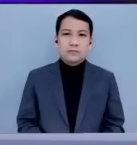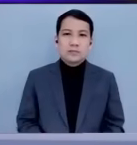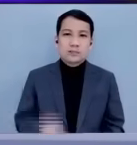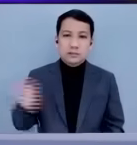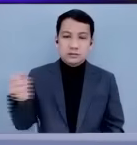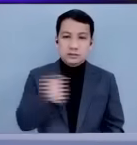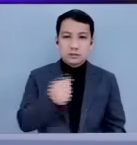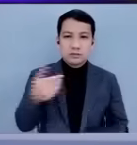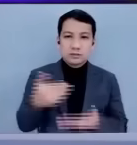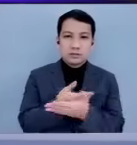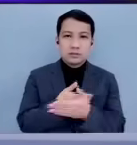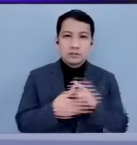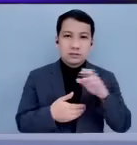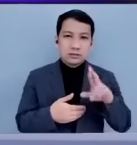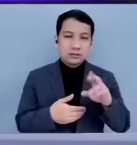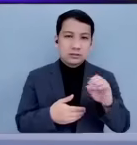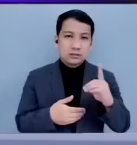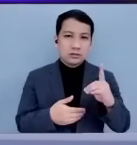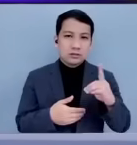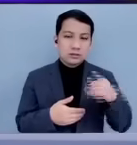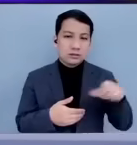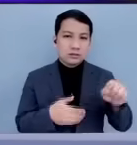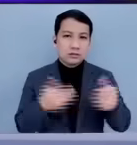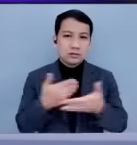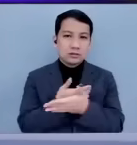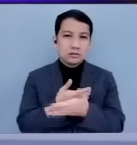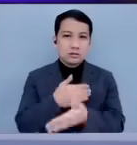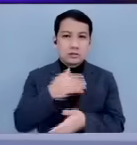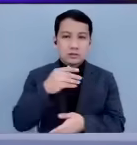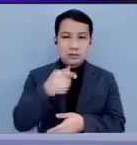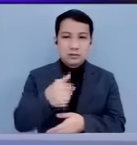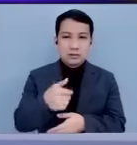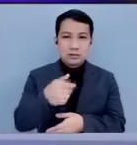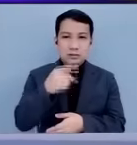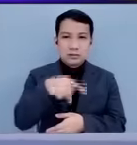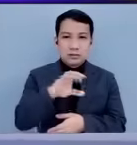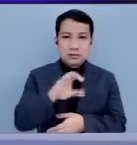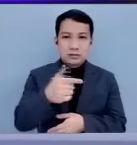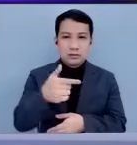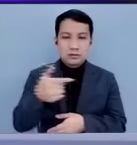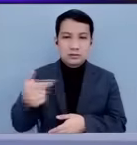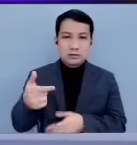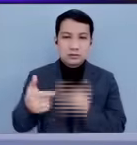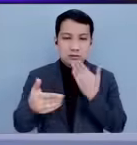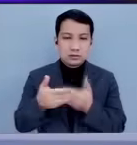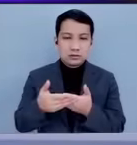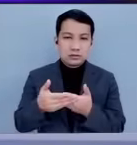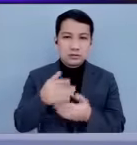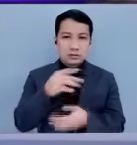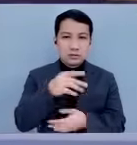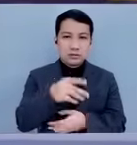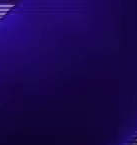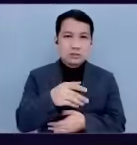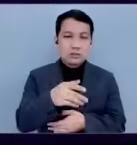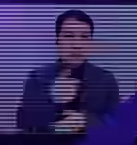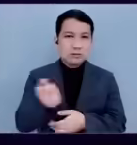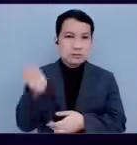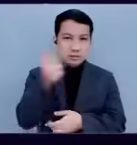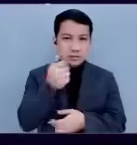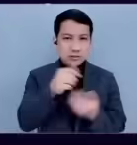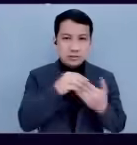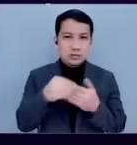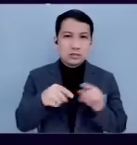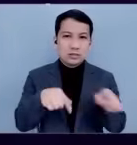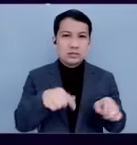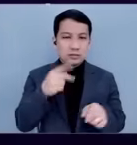si Rogelio Quevedo bilang bagong commissioner ng Presidential Commission on Good Government o PCGG. Si Quevedo ay